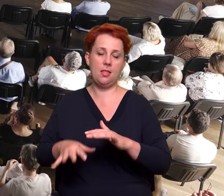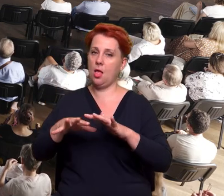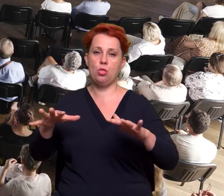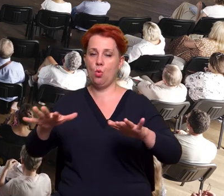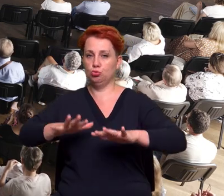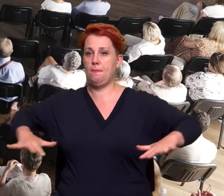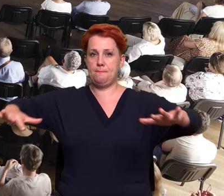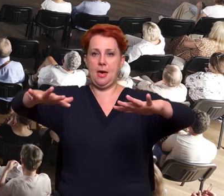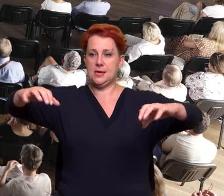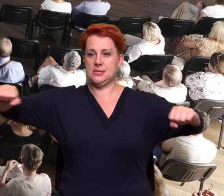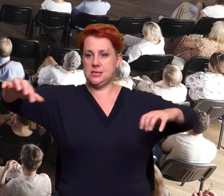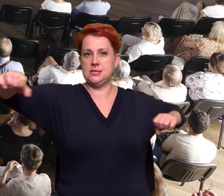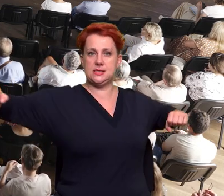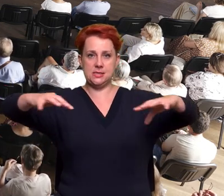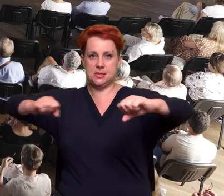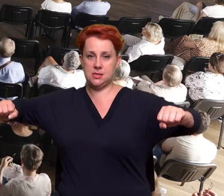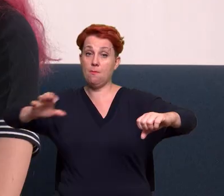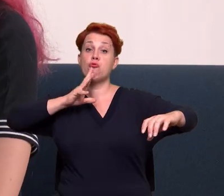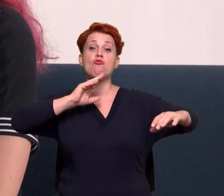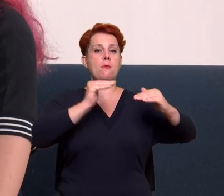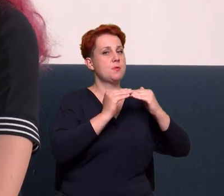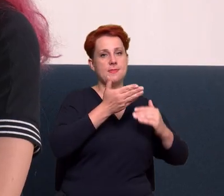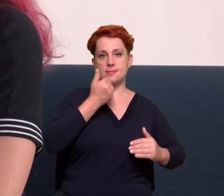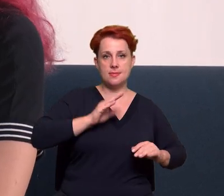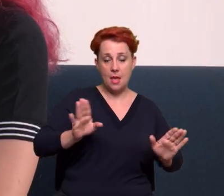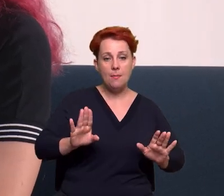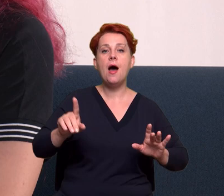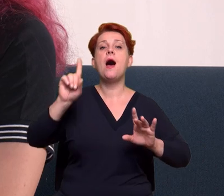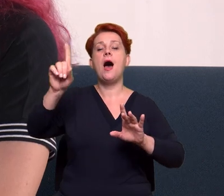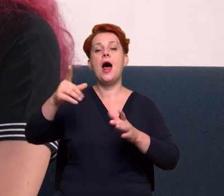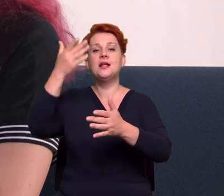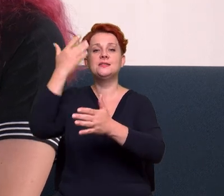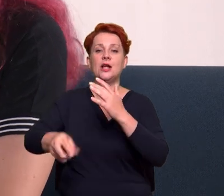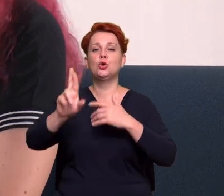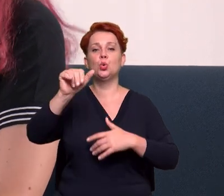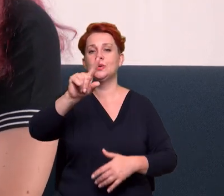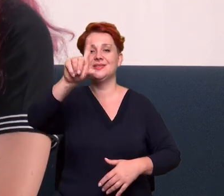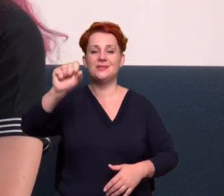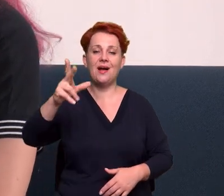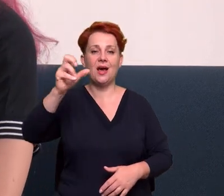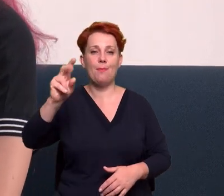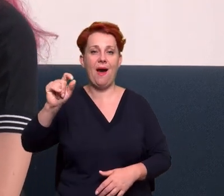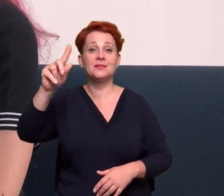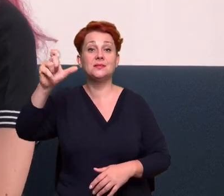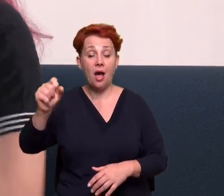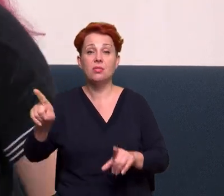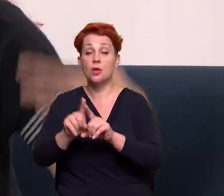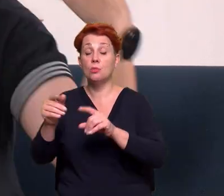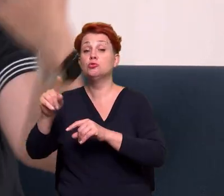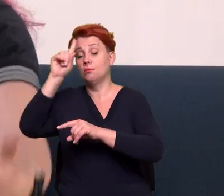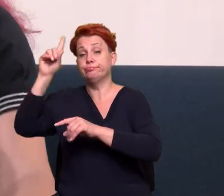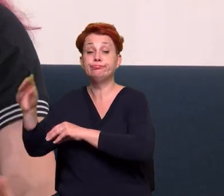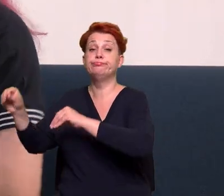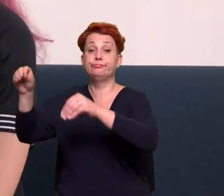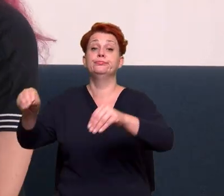kilometrów kwadratowych, nie traci jak Polska, ale traci Ruś Zakarpacką. I teraz z Rusi Zakarpackiej też można się było przesiedlić. Ruś Zakarpacka,